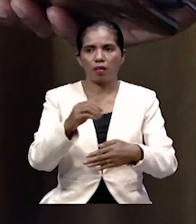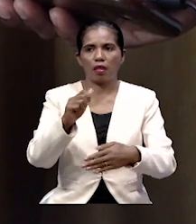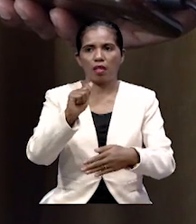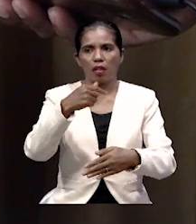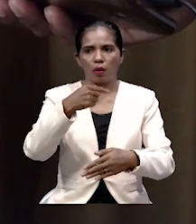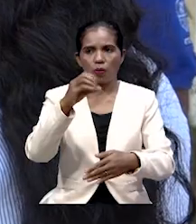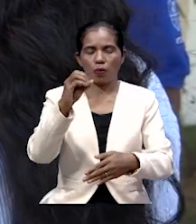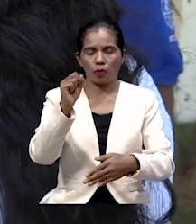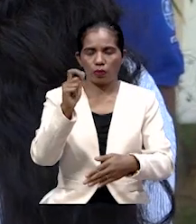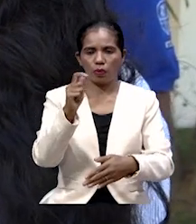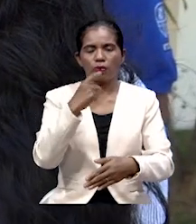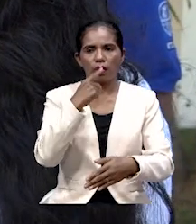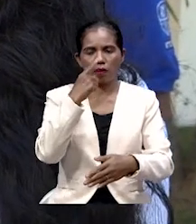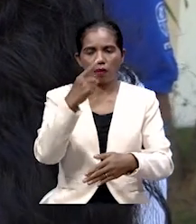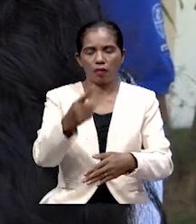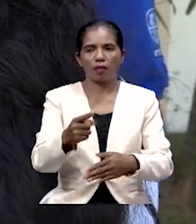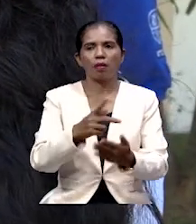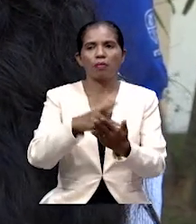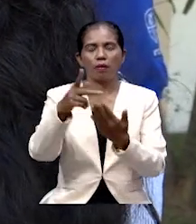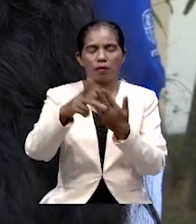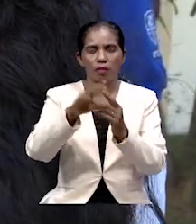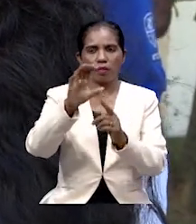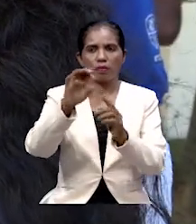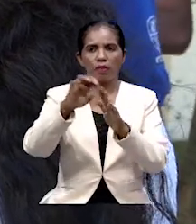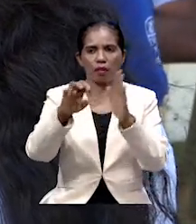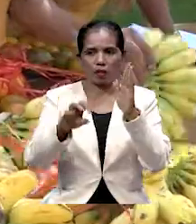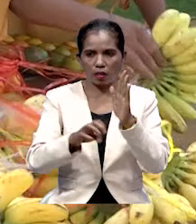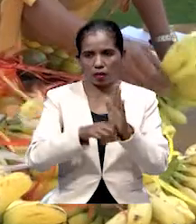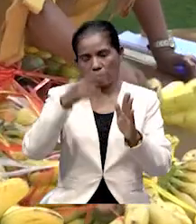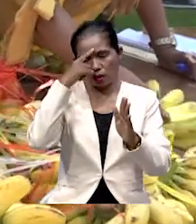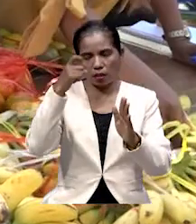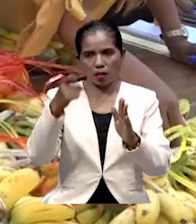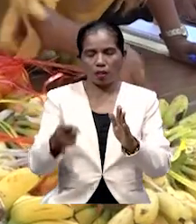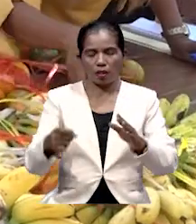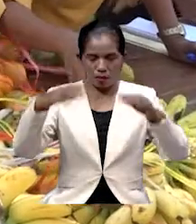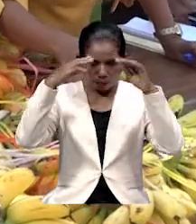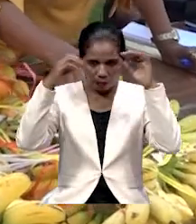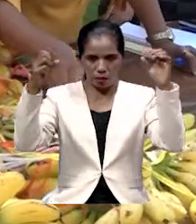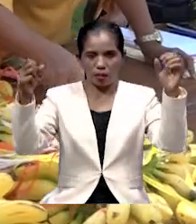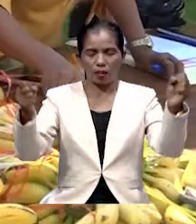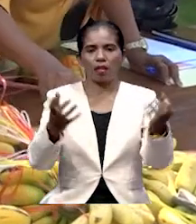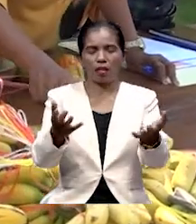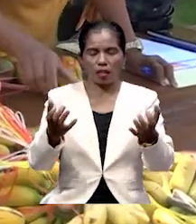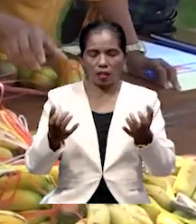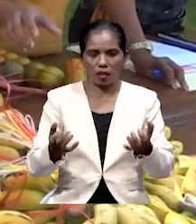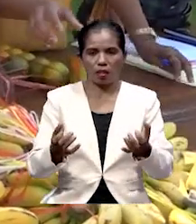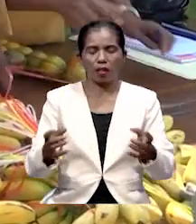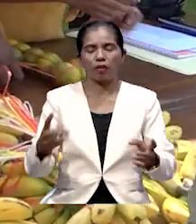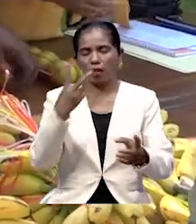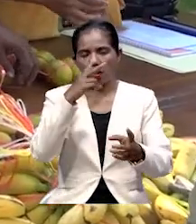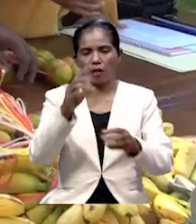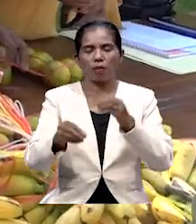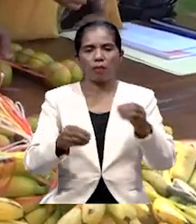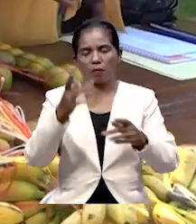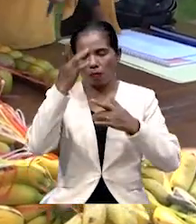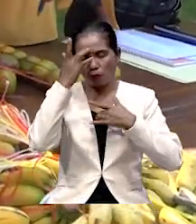Junior Trindade explica ne programa Safe Star Union, tamba durante ne Presidente República hakarak atu luta contra malnutrição